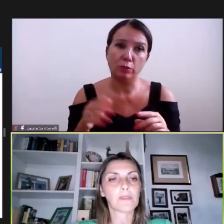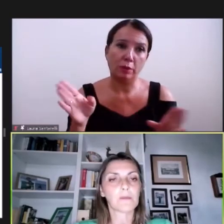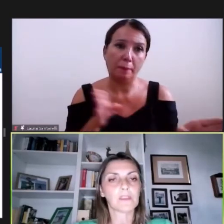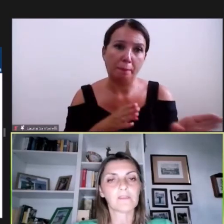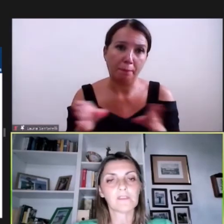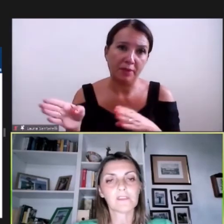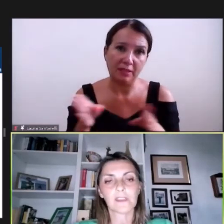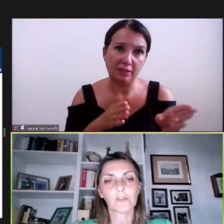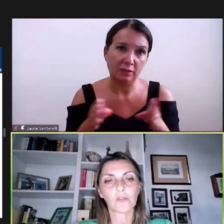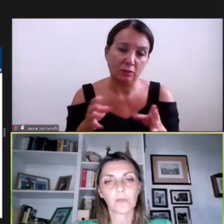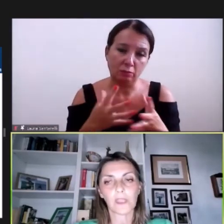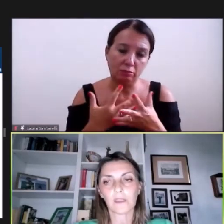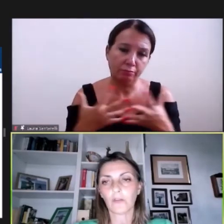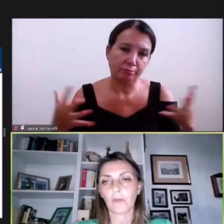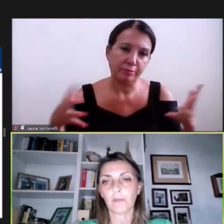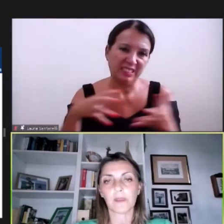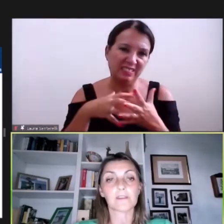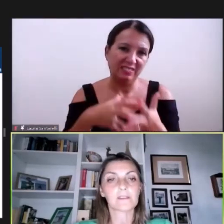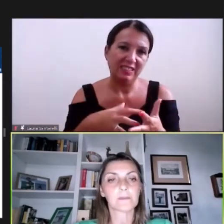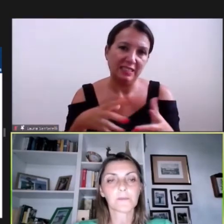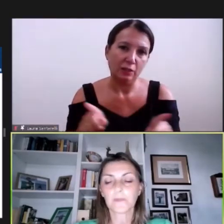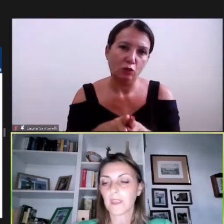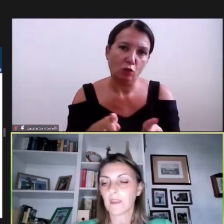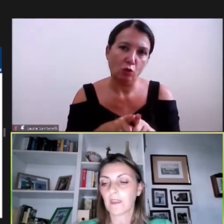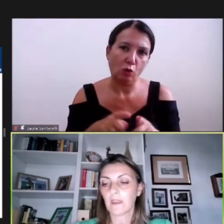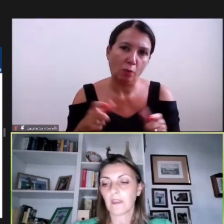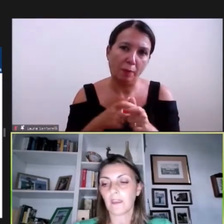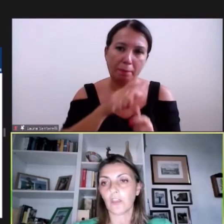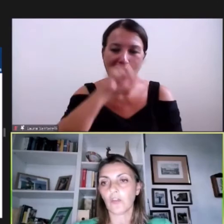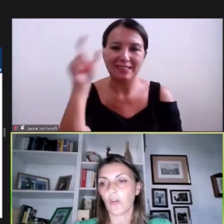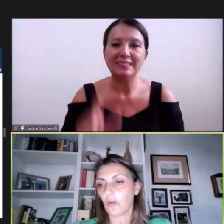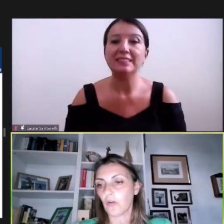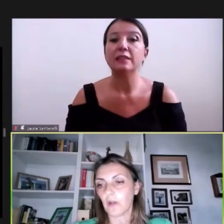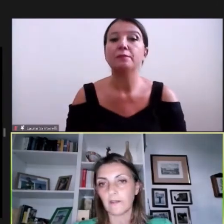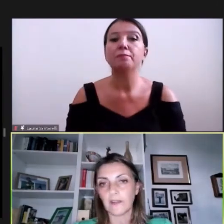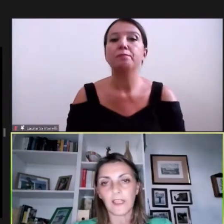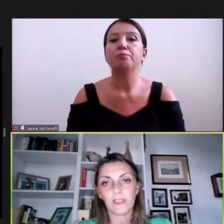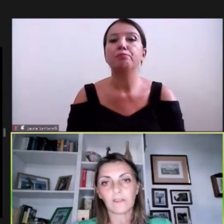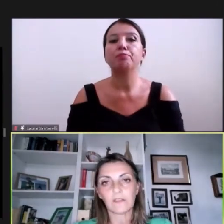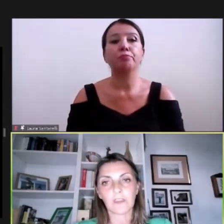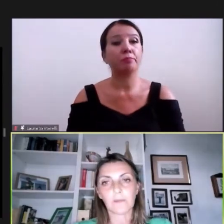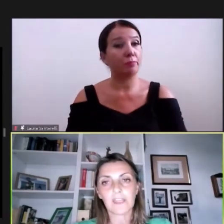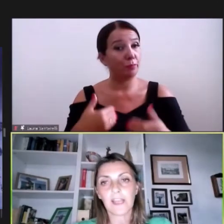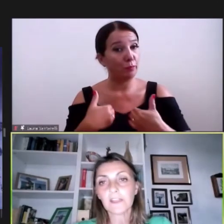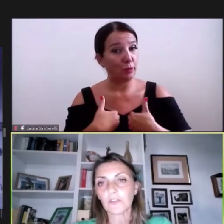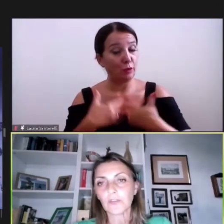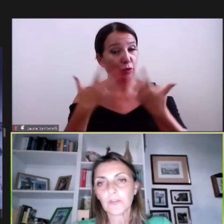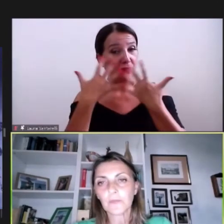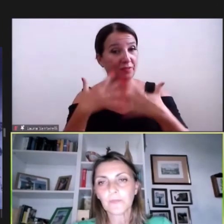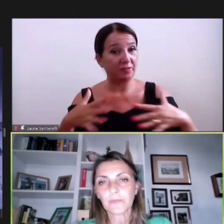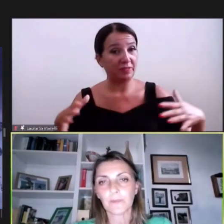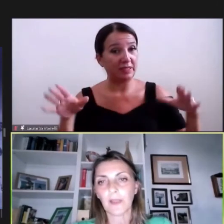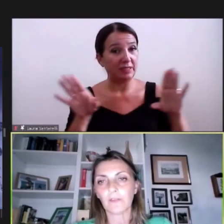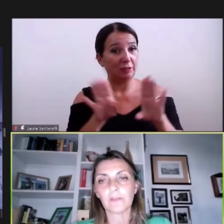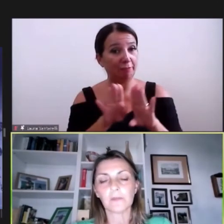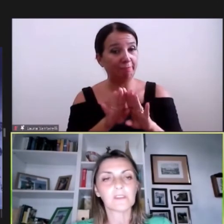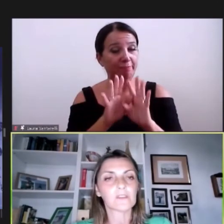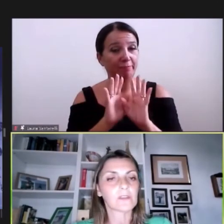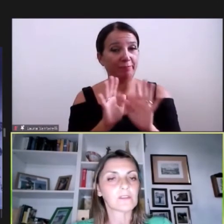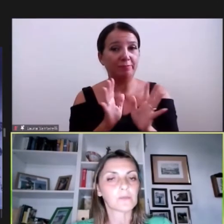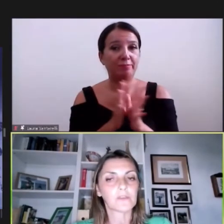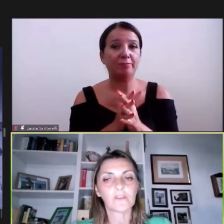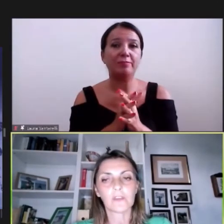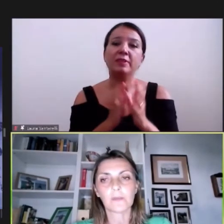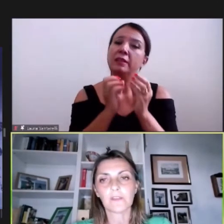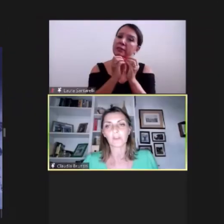stiamo ampiamente investendo come paese. Io avrei terminato, ma ovviamente